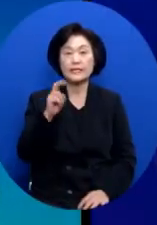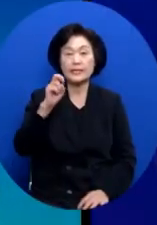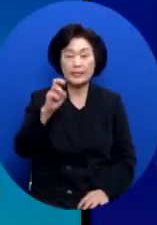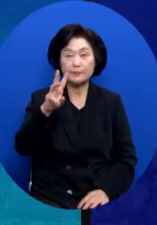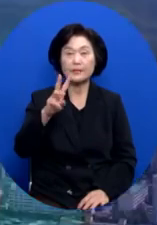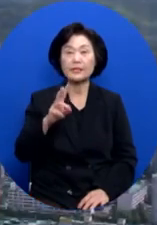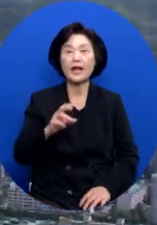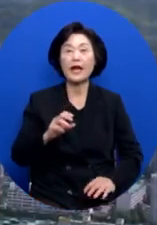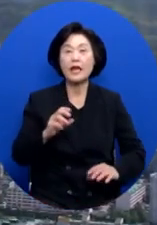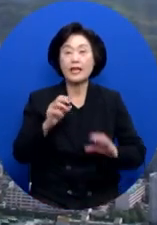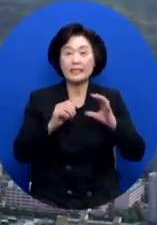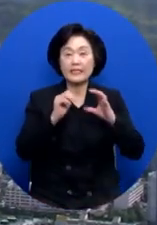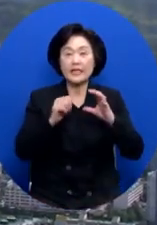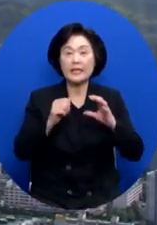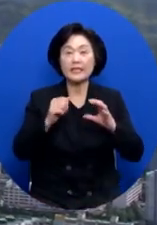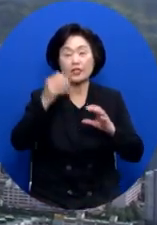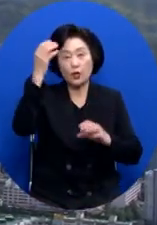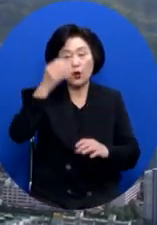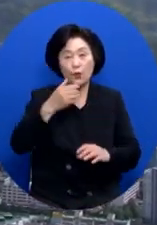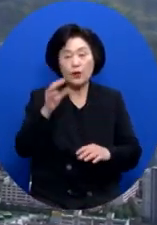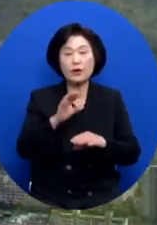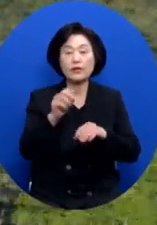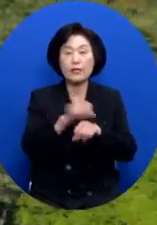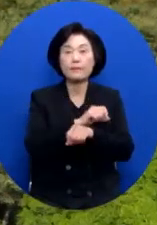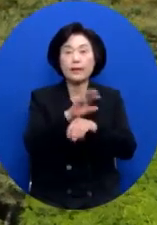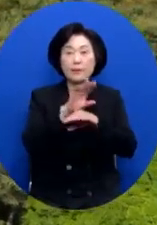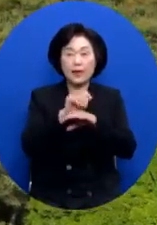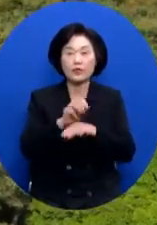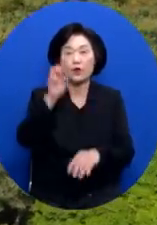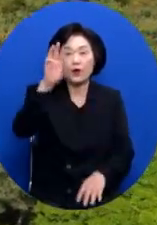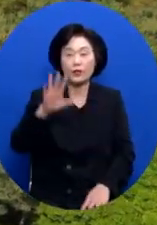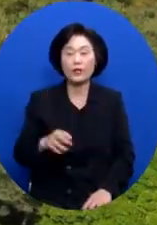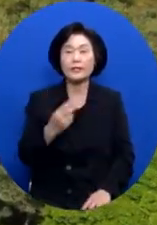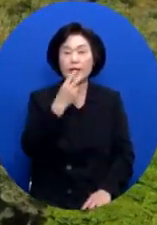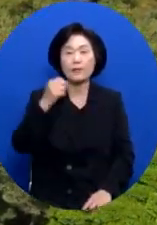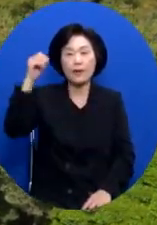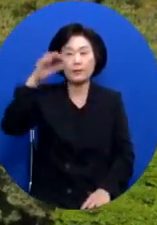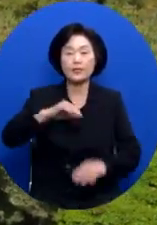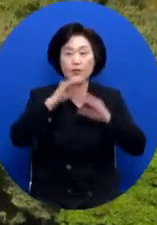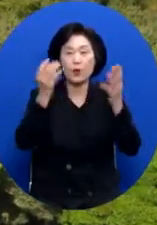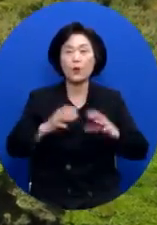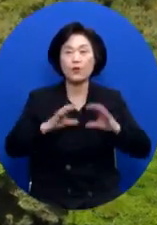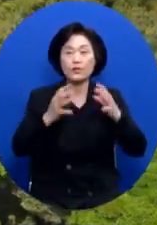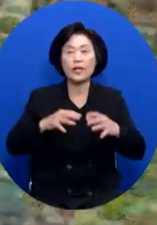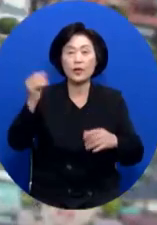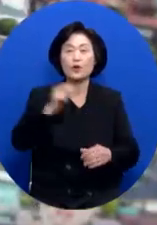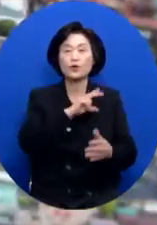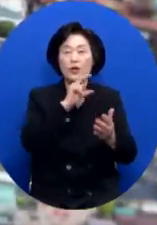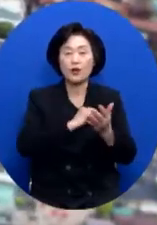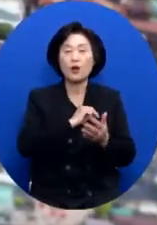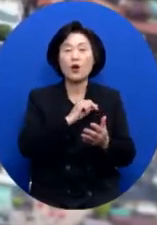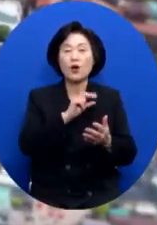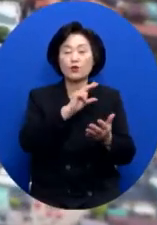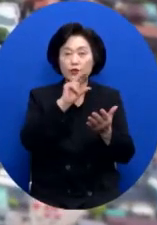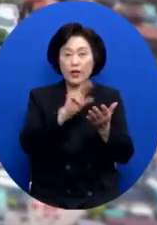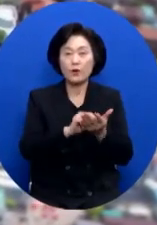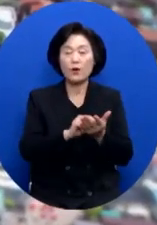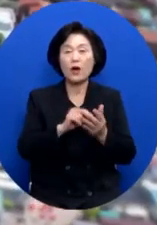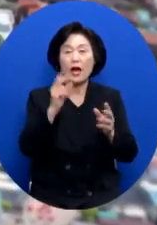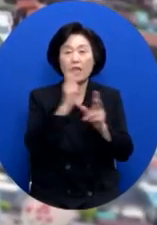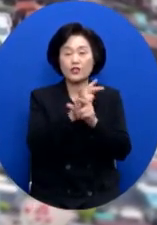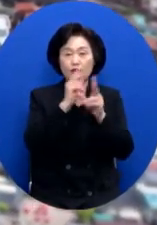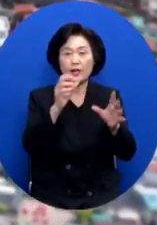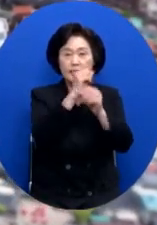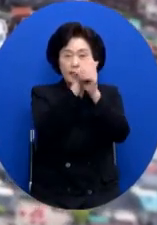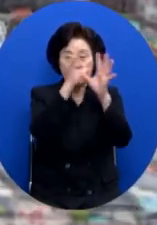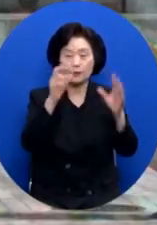2024 특별방송 CTS 위크인 광주가 생명의 빛을 온 세계로를 주제로 한 주간의 여정을 시작했습니다. 광주